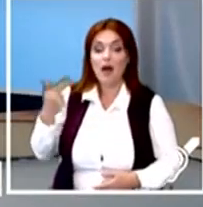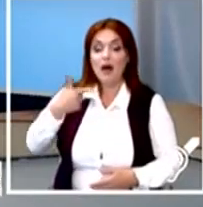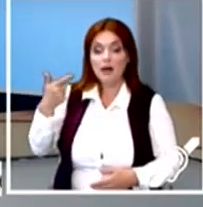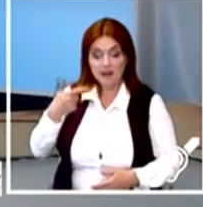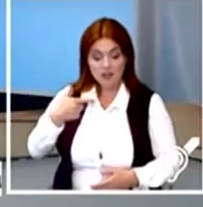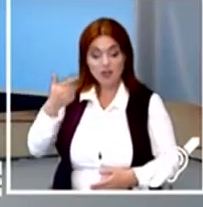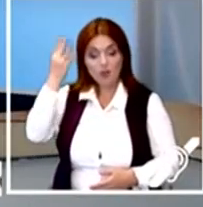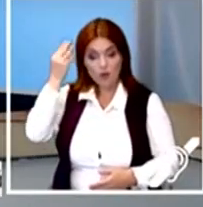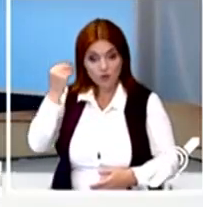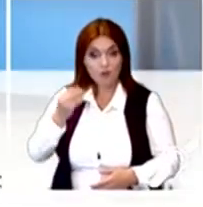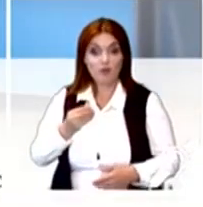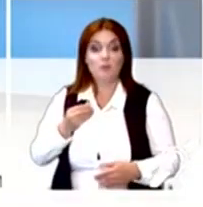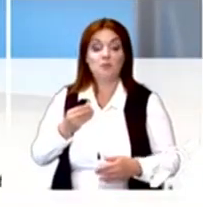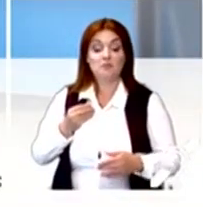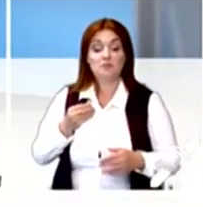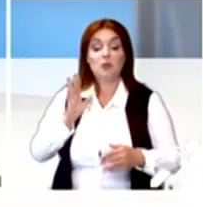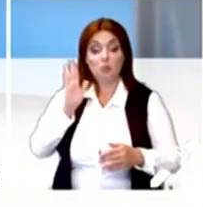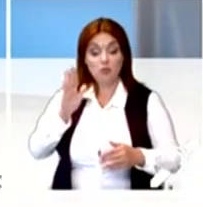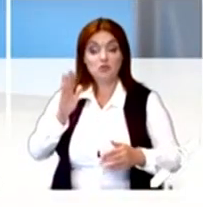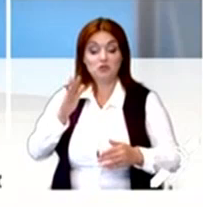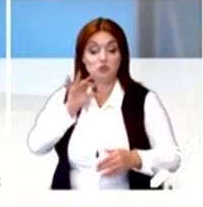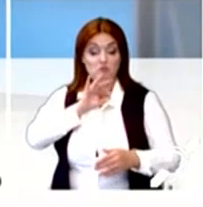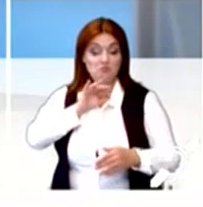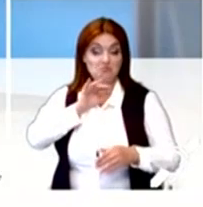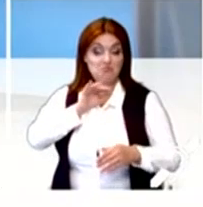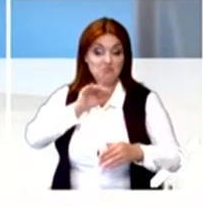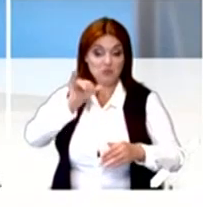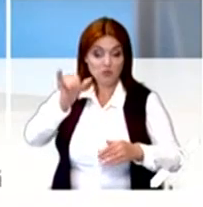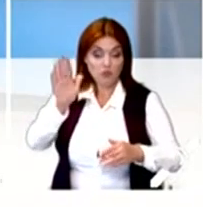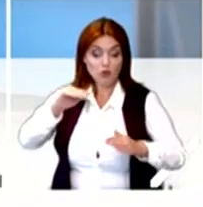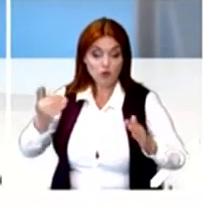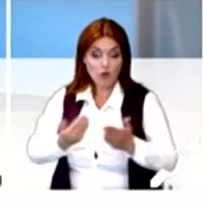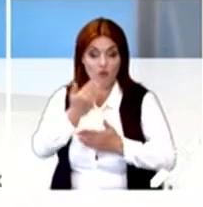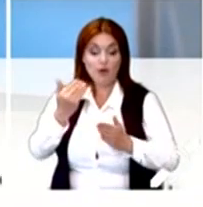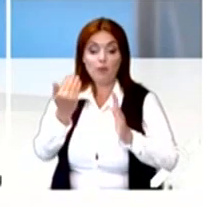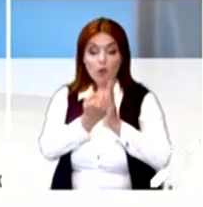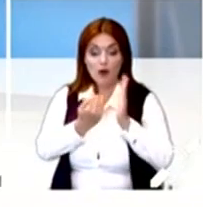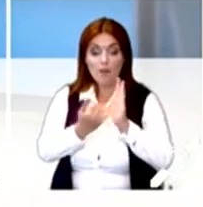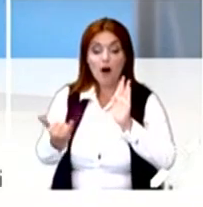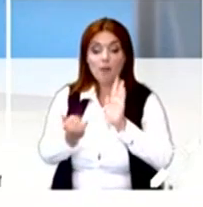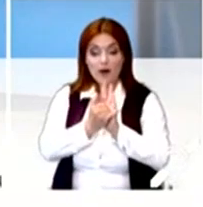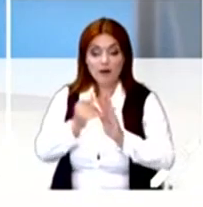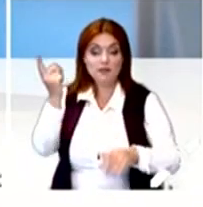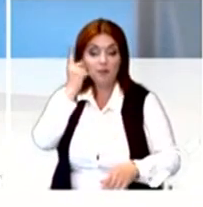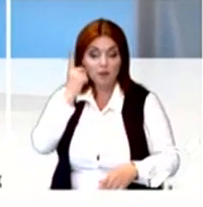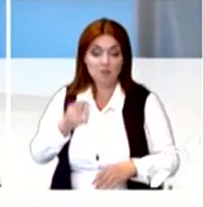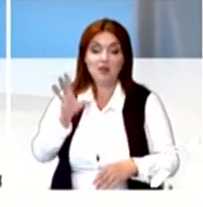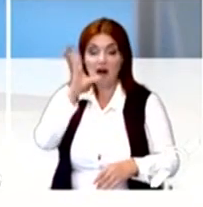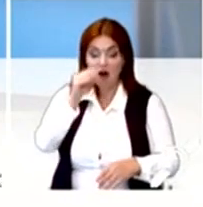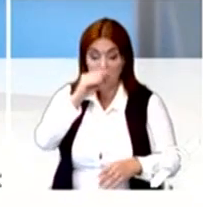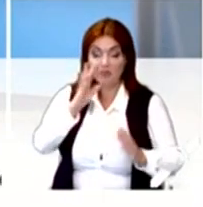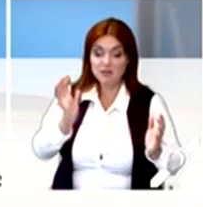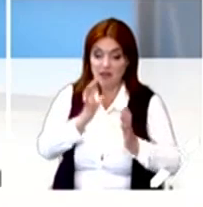Cetățenii vor putea deține într-o aplicație mobilă toate actele de identitate, precum buletinul, permisul de conducere sau